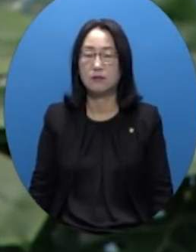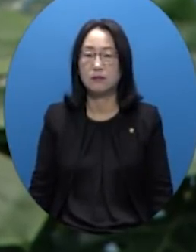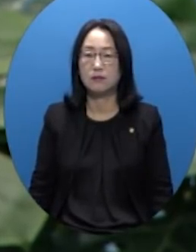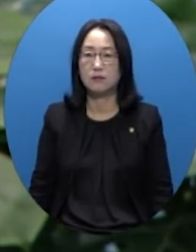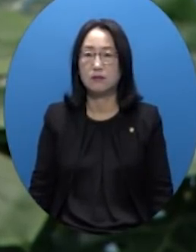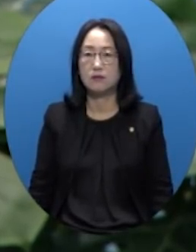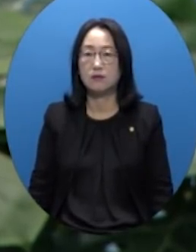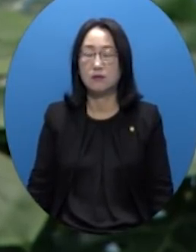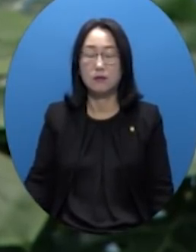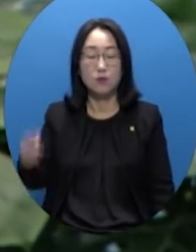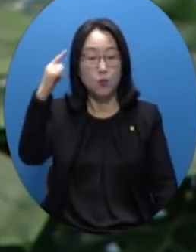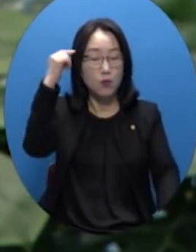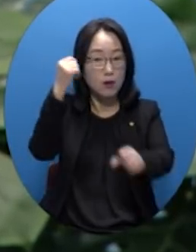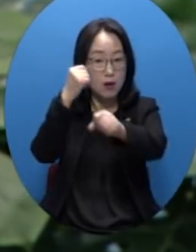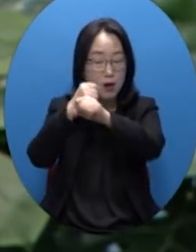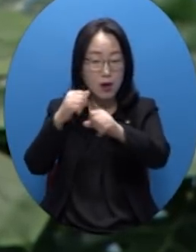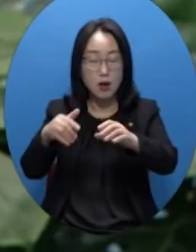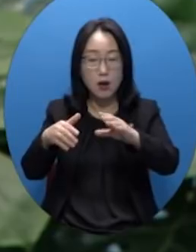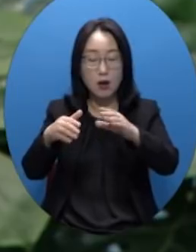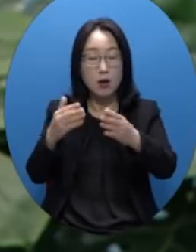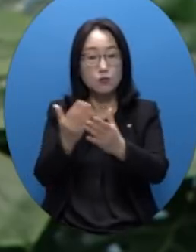과 몸에 발달되고